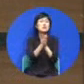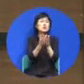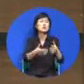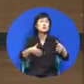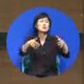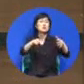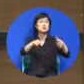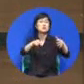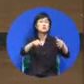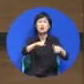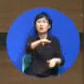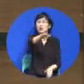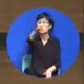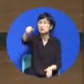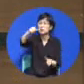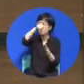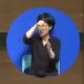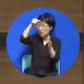한 번만 딱